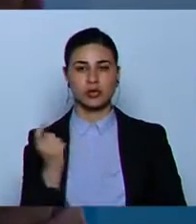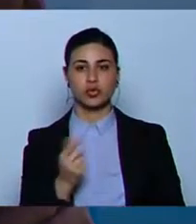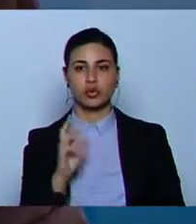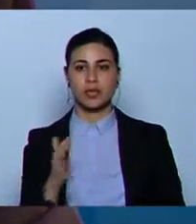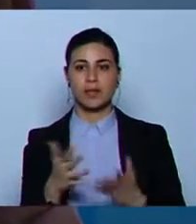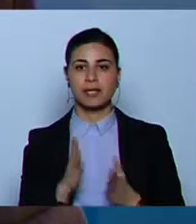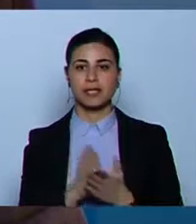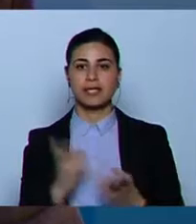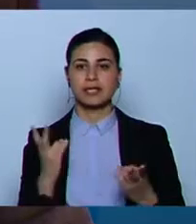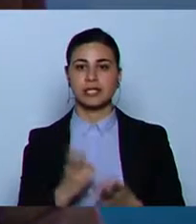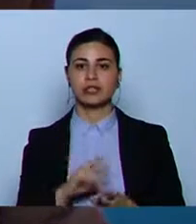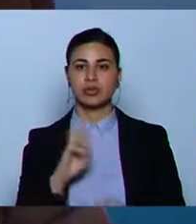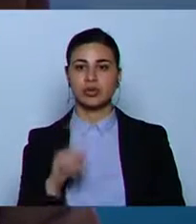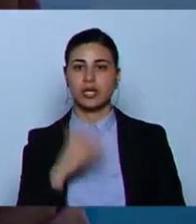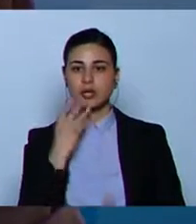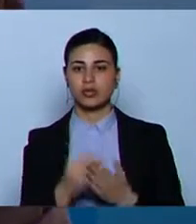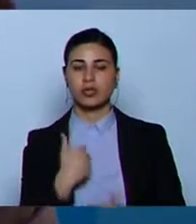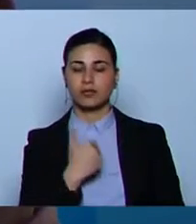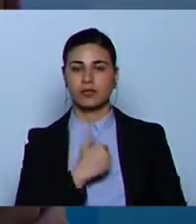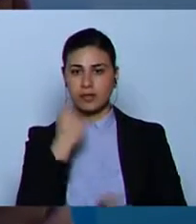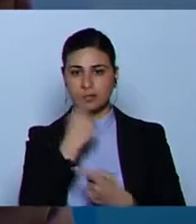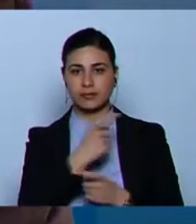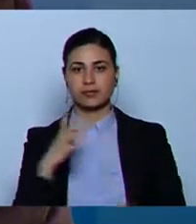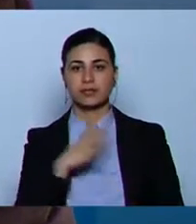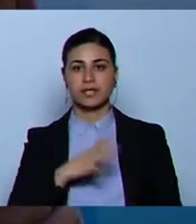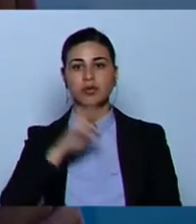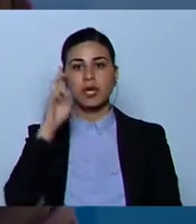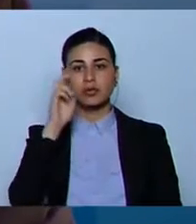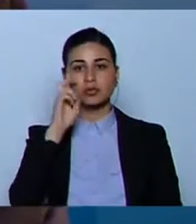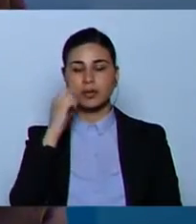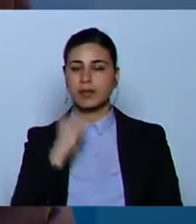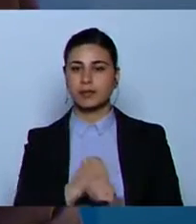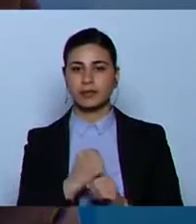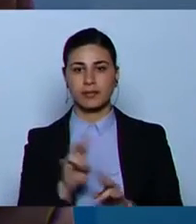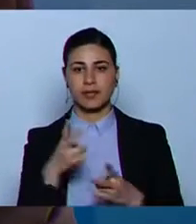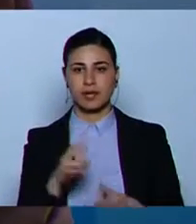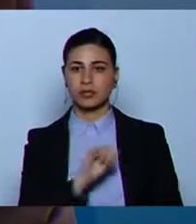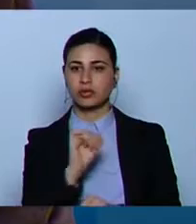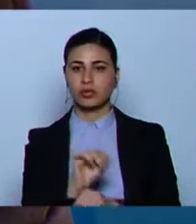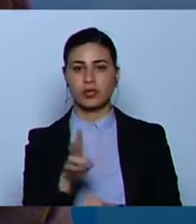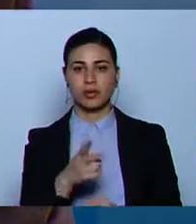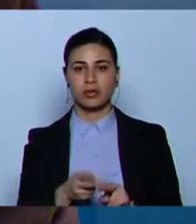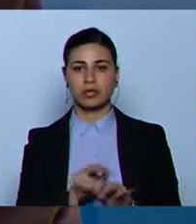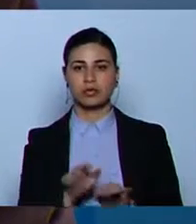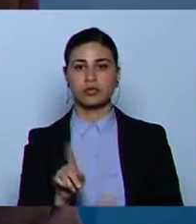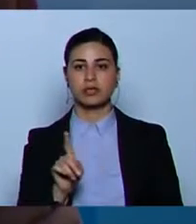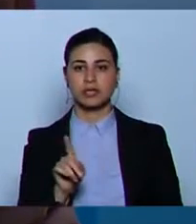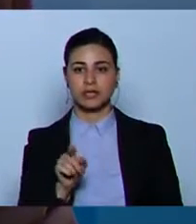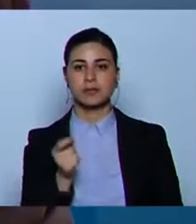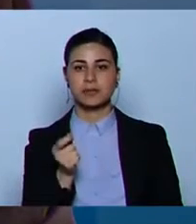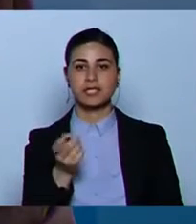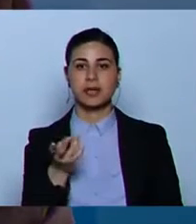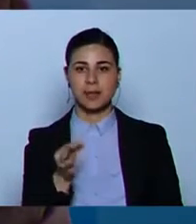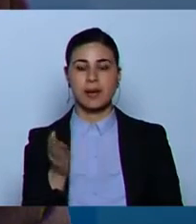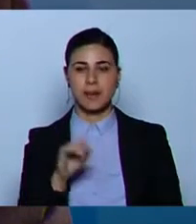უფრო მეტია საჭირო და ჩვენ გვინდა მოუწოდოთ საქართველოს ხელისუფლებას, რომ ნუ გადადგამს ამ ნაბიჯს, ნუ შეაჩერებს ამ პროცესს, რომელიც ცირე,